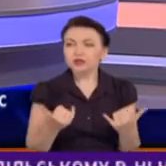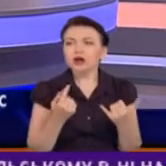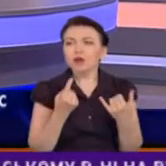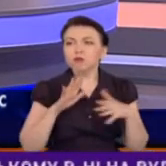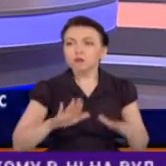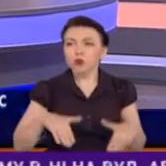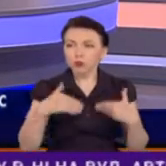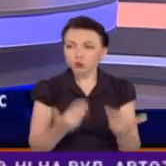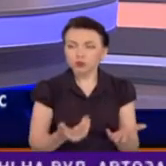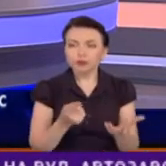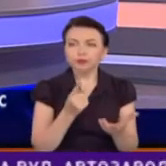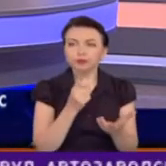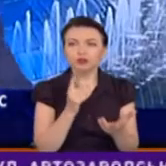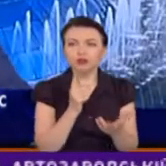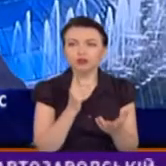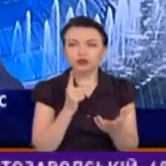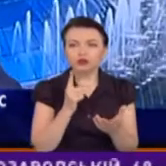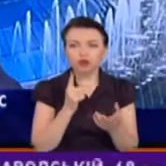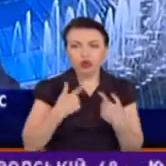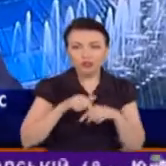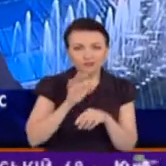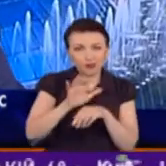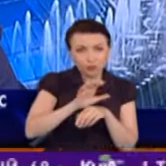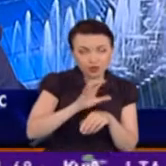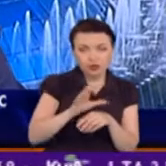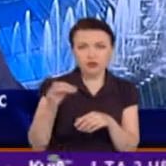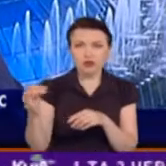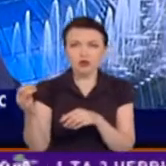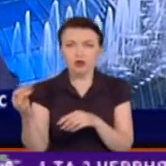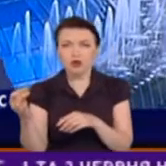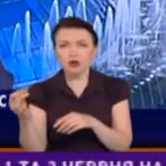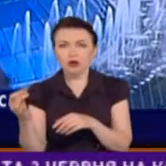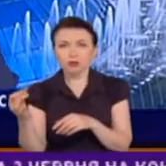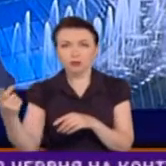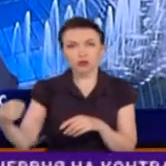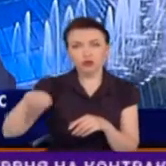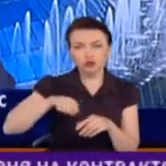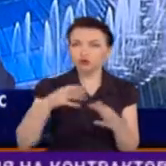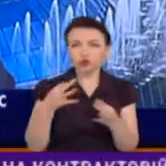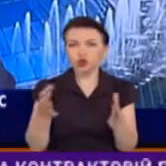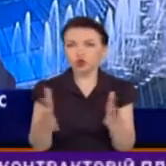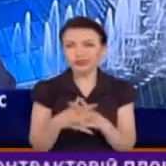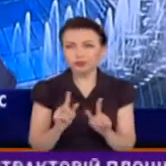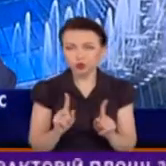в нас ті, що виробляють, і ті, що постачають. ДТЕК каже, вже нічого не змішується.